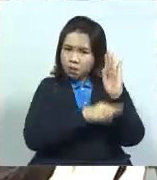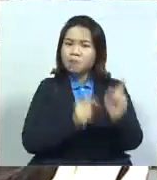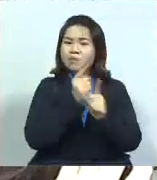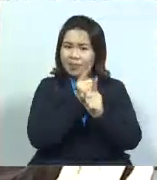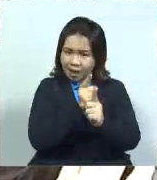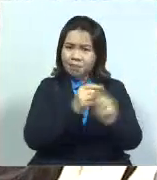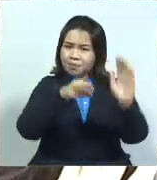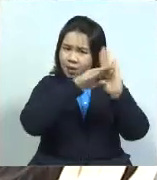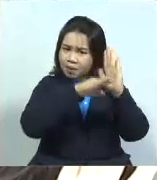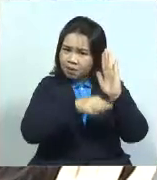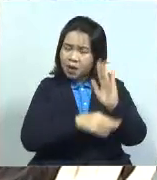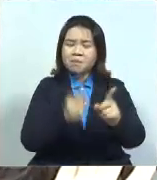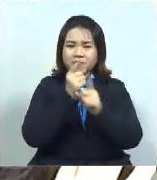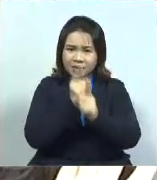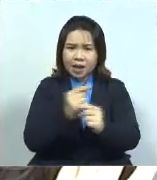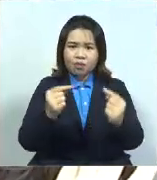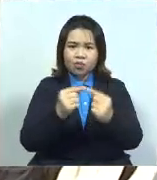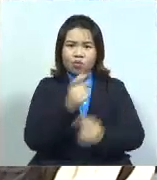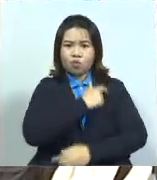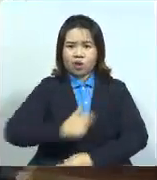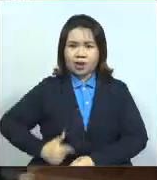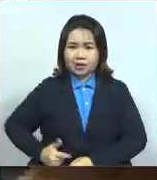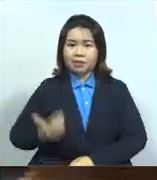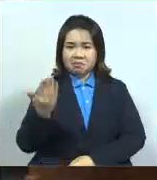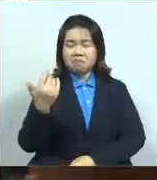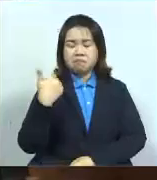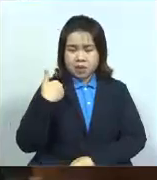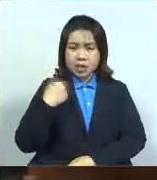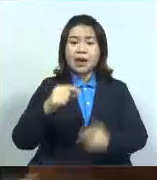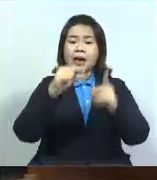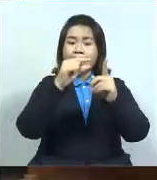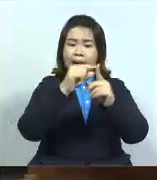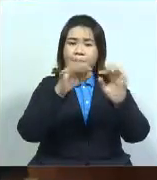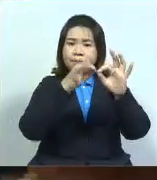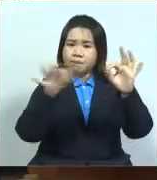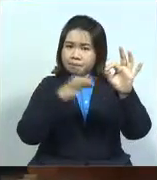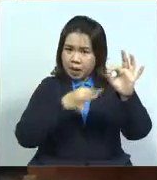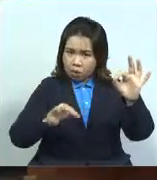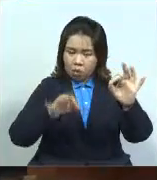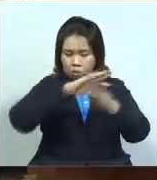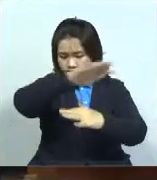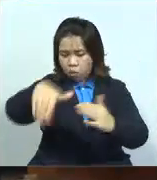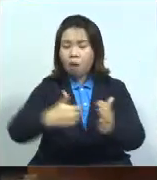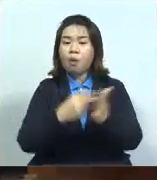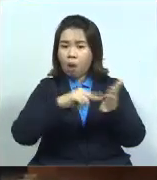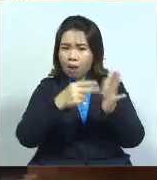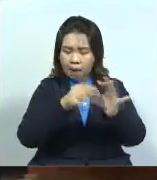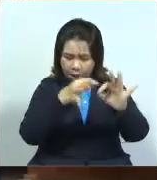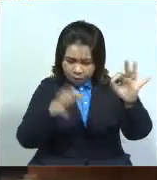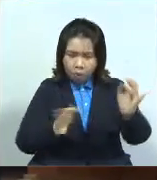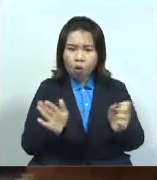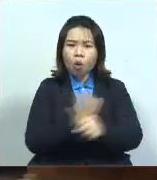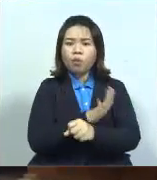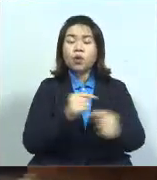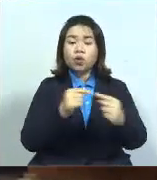ถวายสัตย์ปฏิญาณตนต่อหน้าพระมหากษัตริย์โดยข้อความที่กล่าวไปนั้นถือว่าเป็นข้อความที่ครอบคลุมทั้งหมดโดยเฉพาะการดู